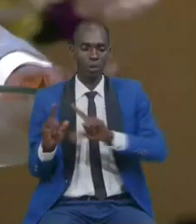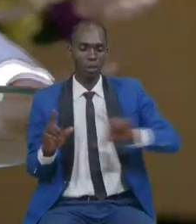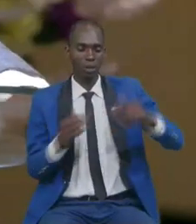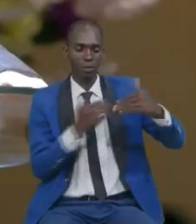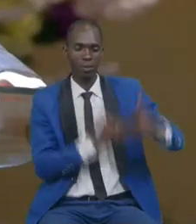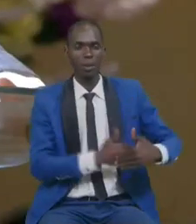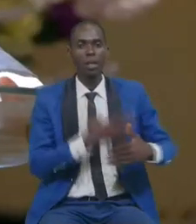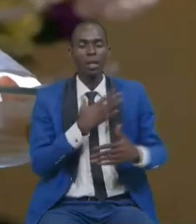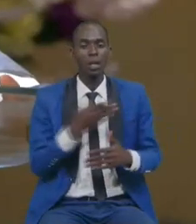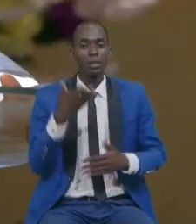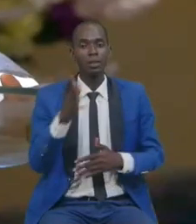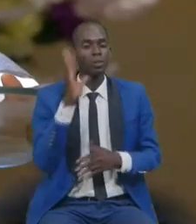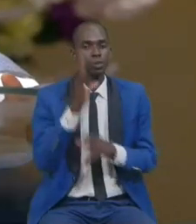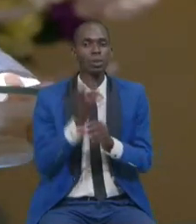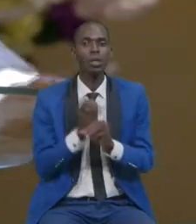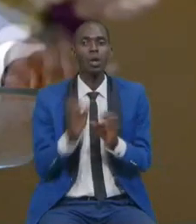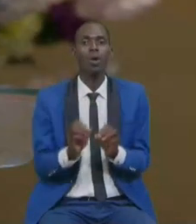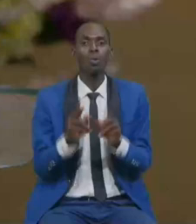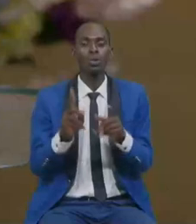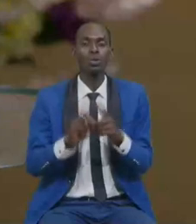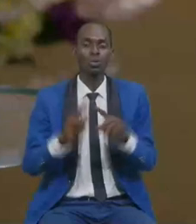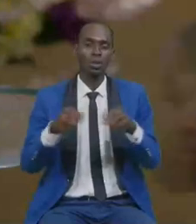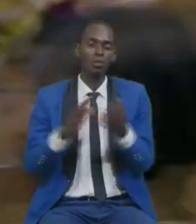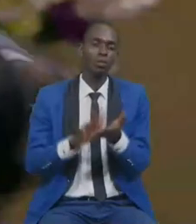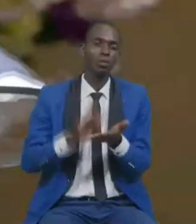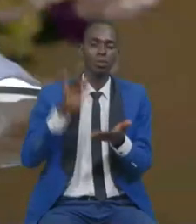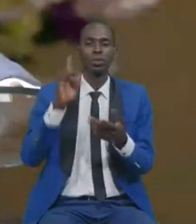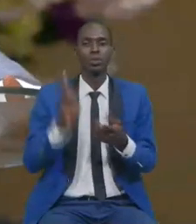Et tu auras l'opportunité de témoigner.